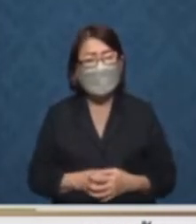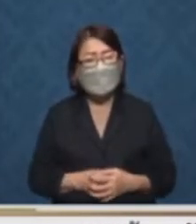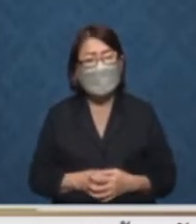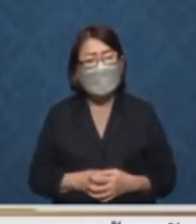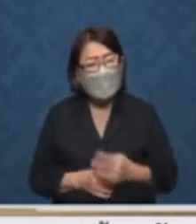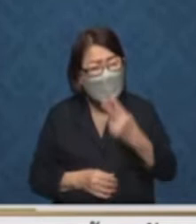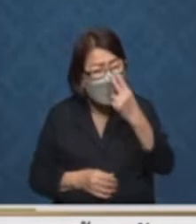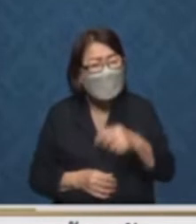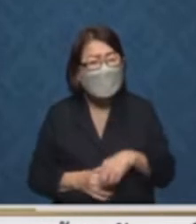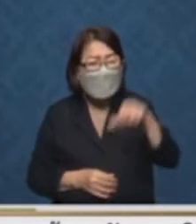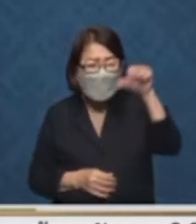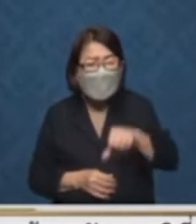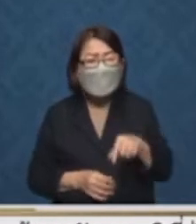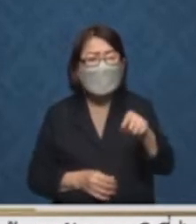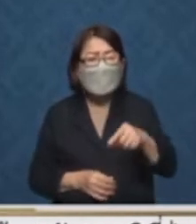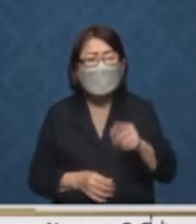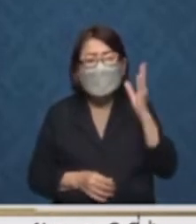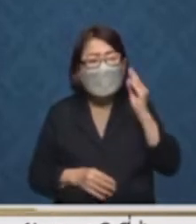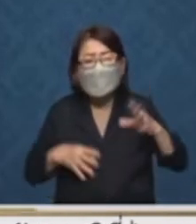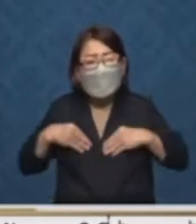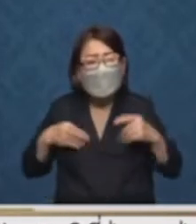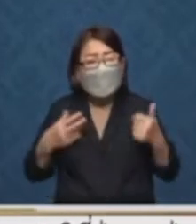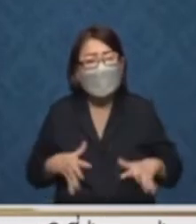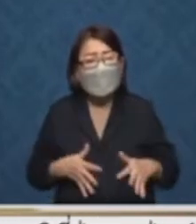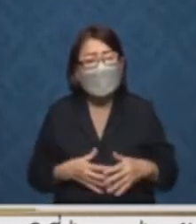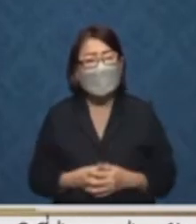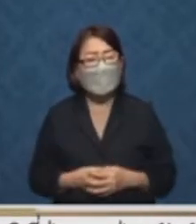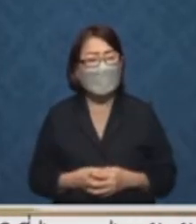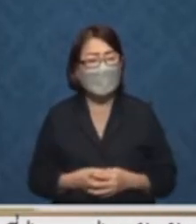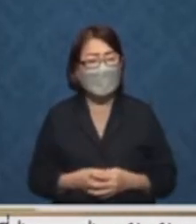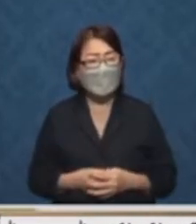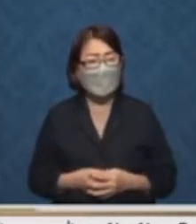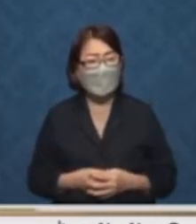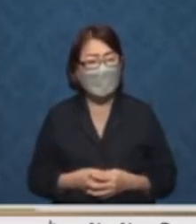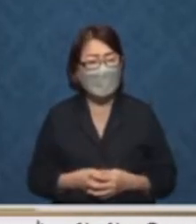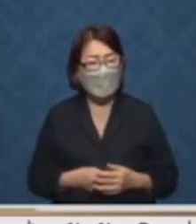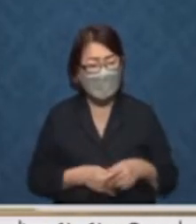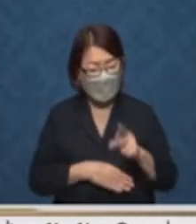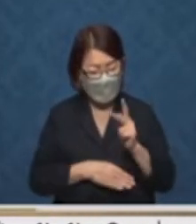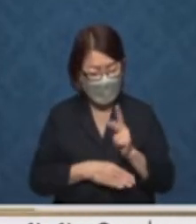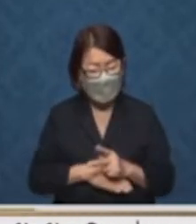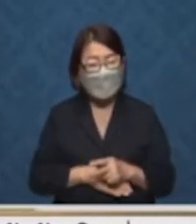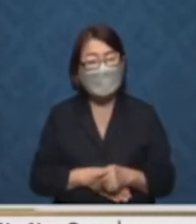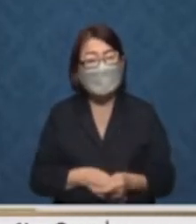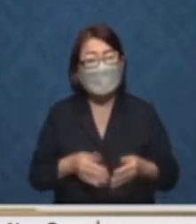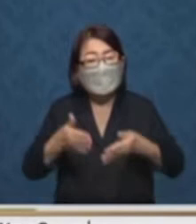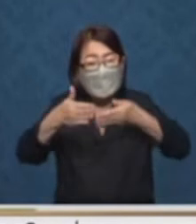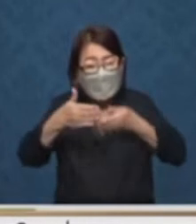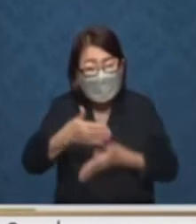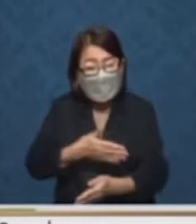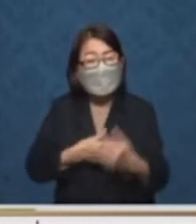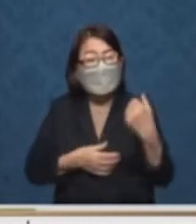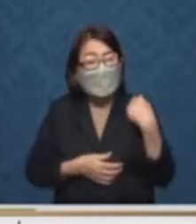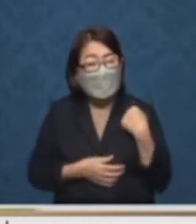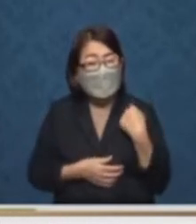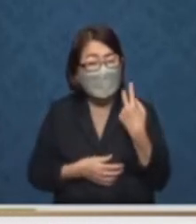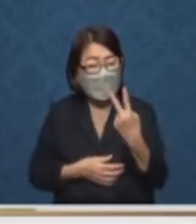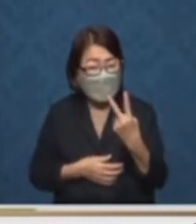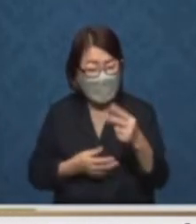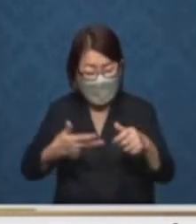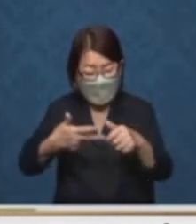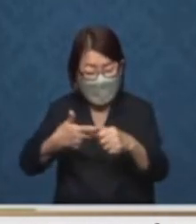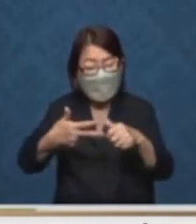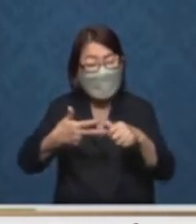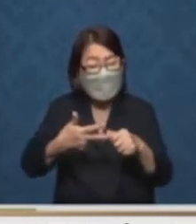ชั่วความเลวร้ายตัวเองฟังไม่ได้ท่านประธานครับเรือดำน้ำอีกสองลำเนี่ยที่ยังไม่ได้ซื้อเนี่ยท่านประธ